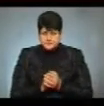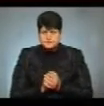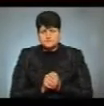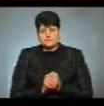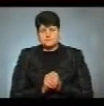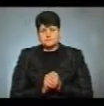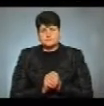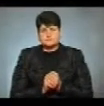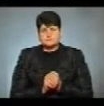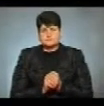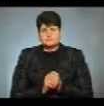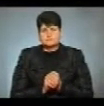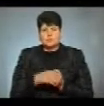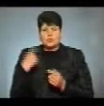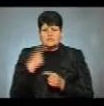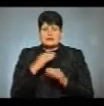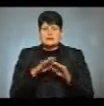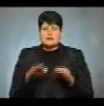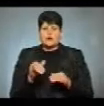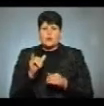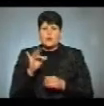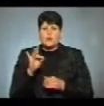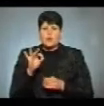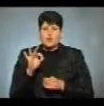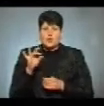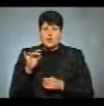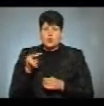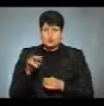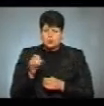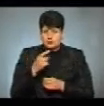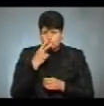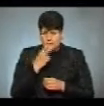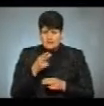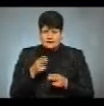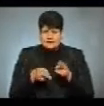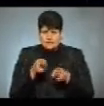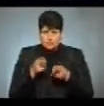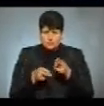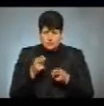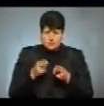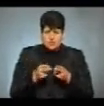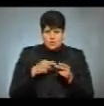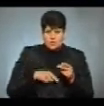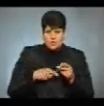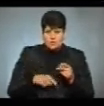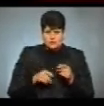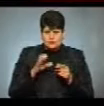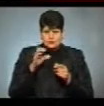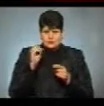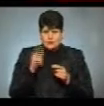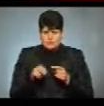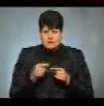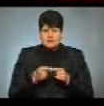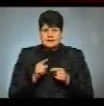Шови. Обласний дитячий уролог Віктор Ковальов демонструє хірургічний цистоуретоскоп.